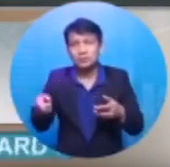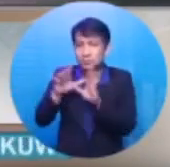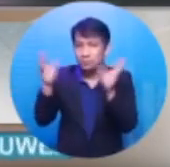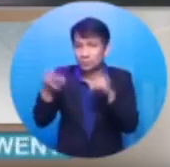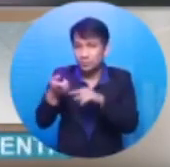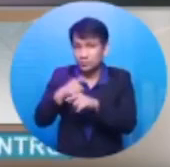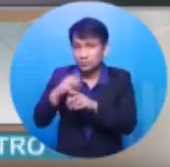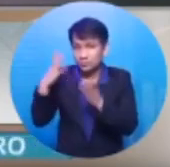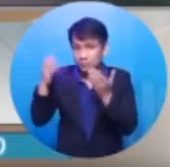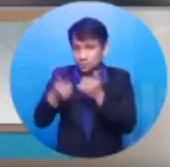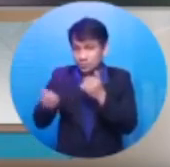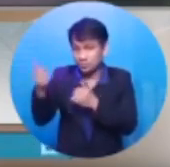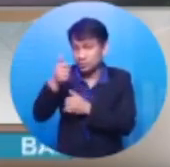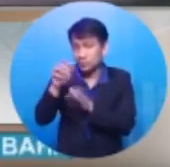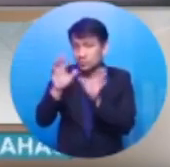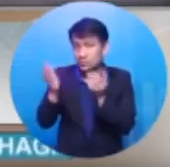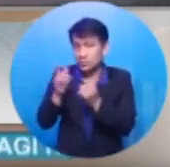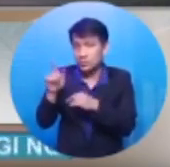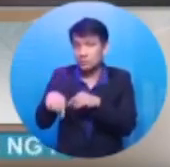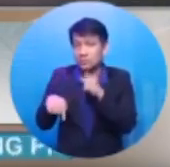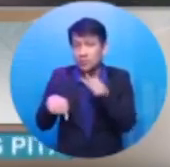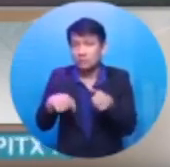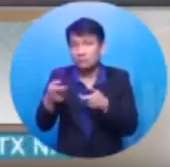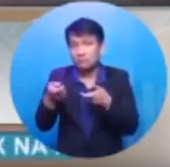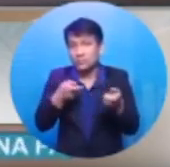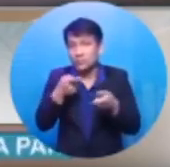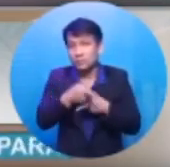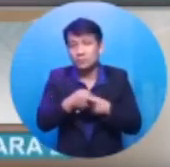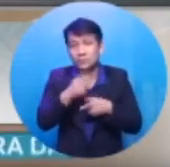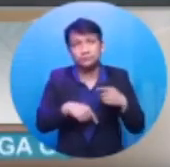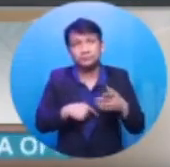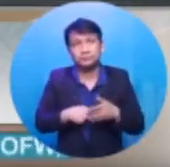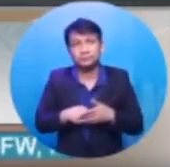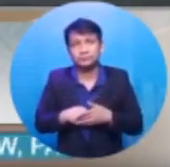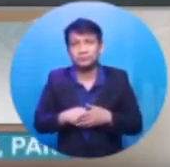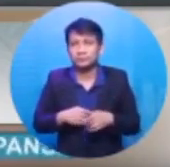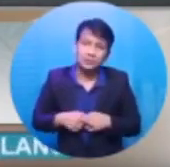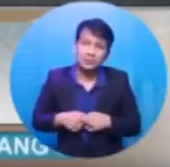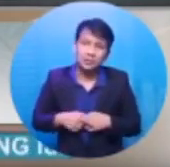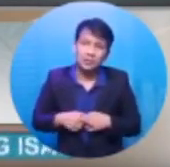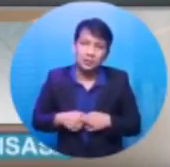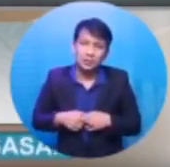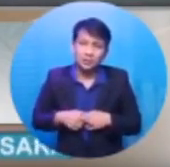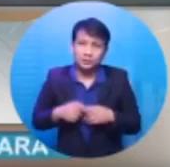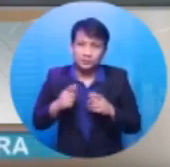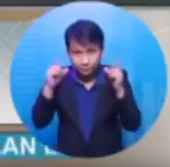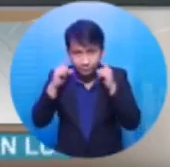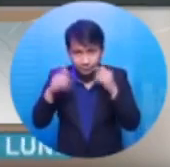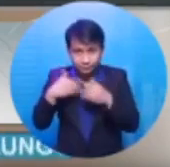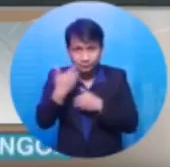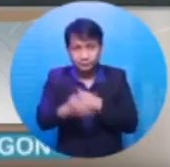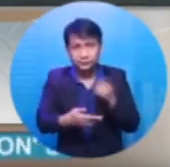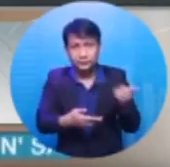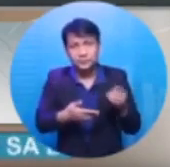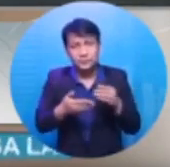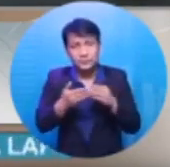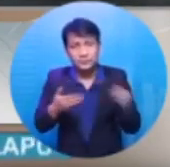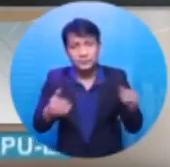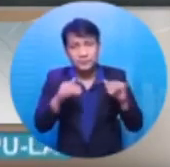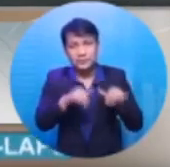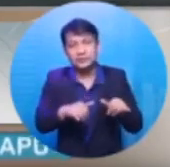suggestion ko po kay Sir Charlie, para naman masampulan itong mga matatanda na sa halip na magsuot ng face mask at sa bahay nilang